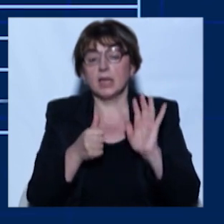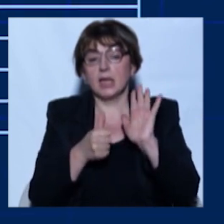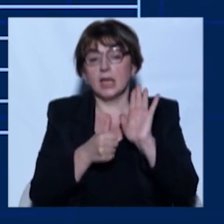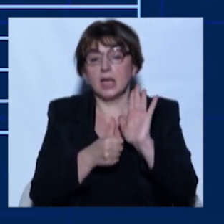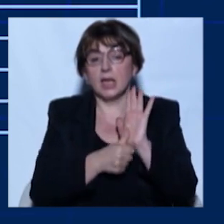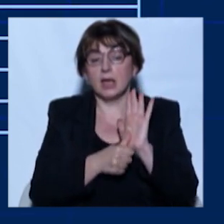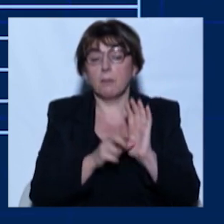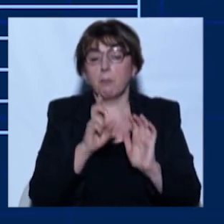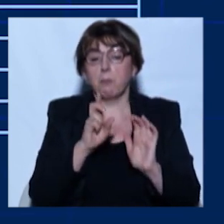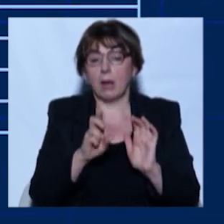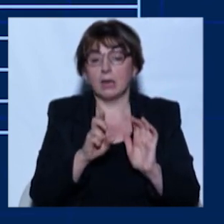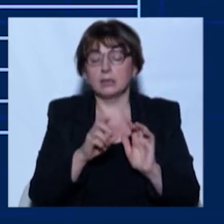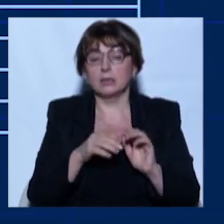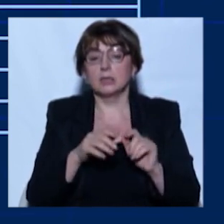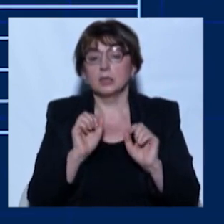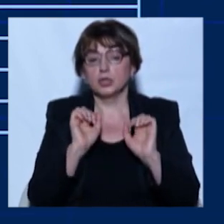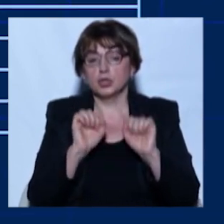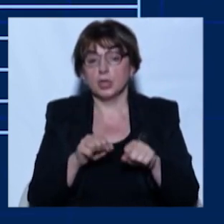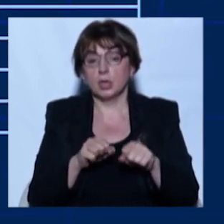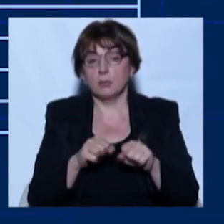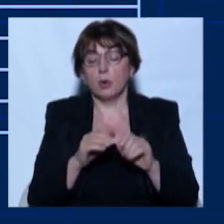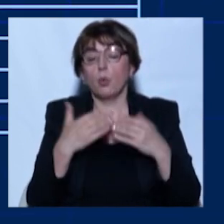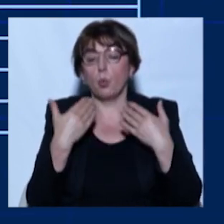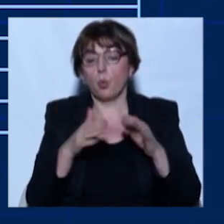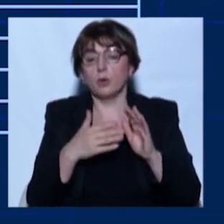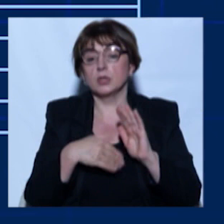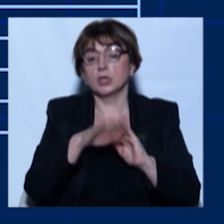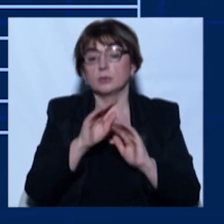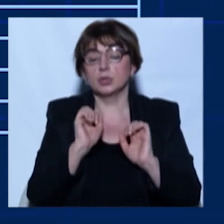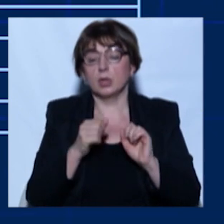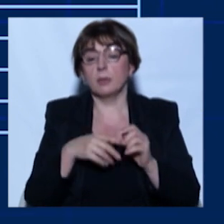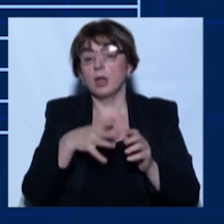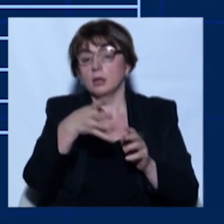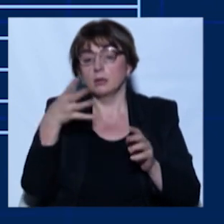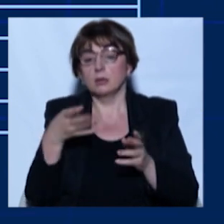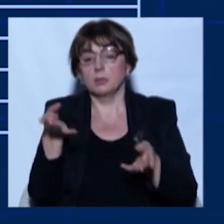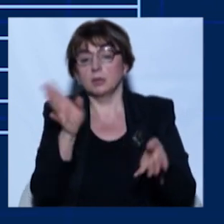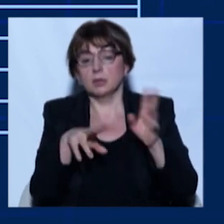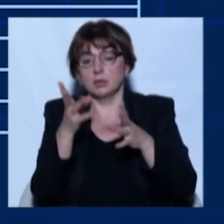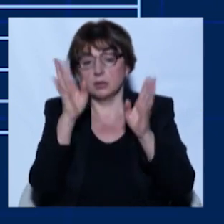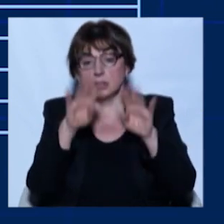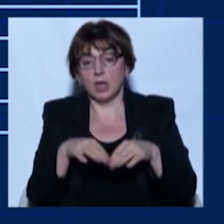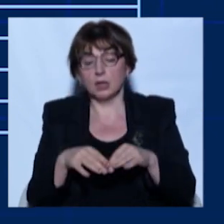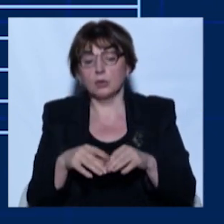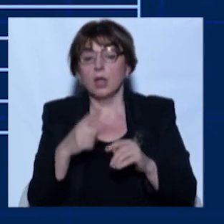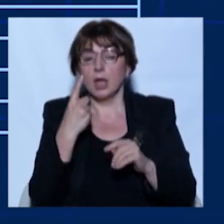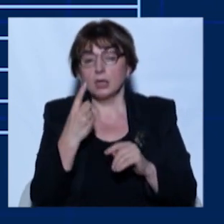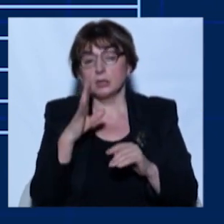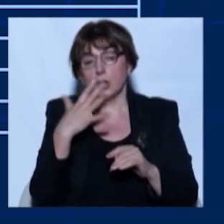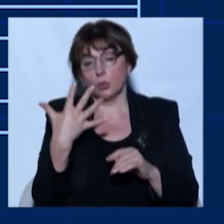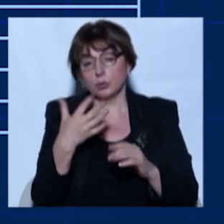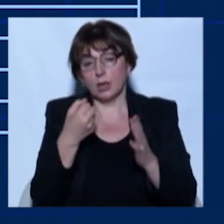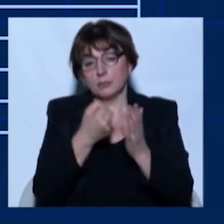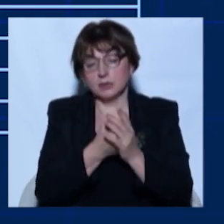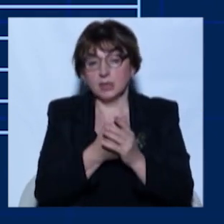6 ბალიანი მიწისძვრიდან უკვე დამანგრეველი მიწისძვრაა და უფრო 1-დან 5-მდე შედარებით